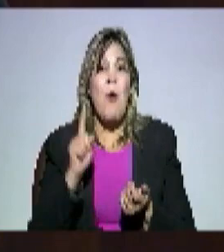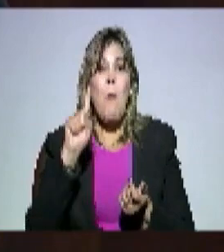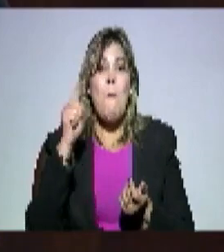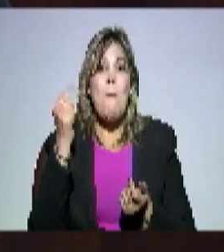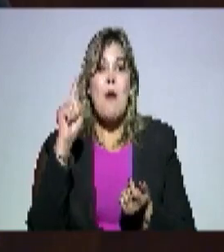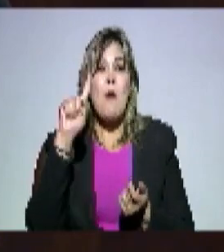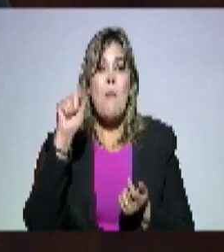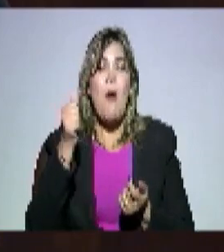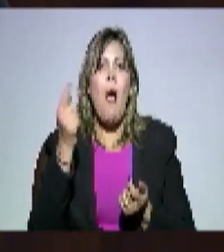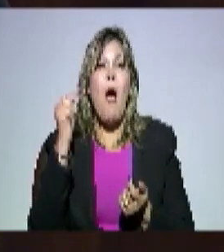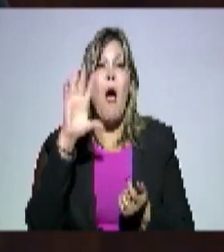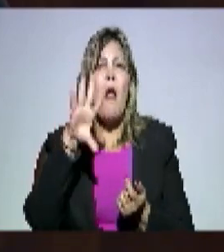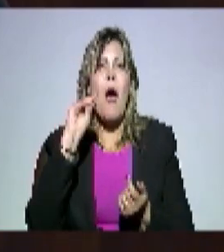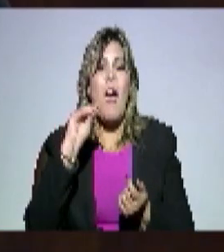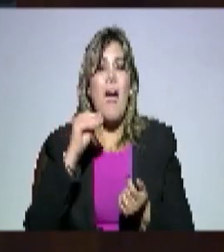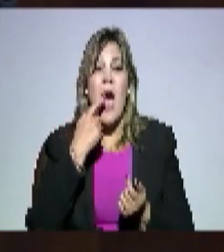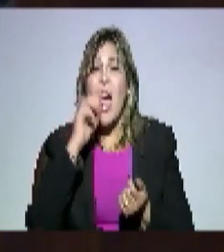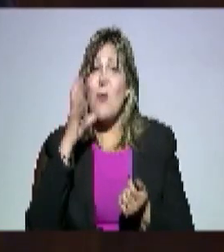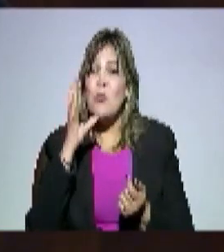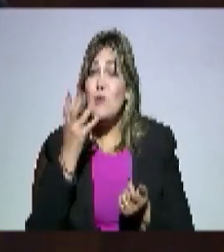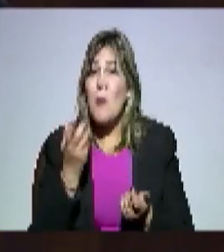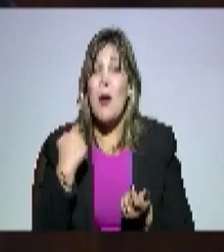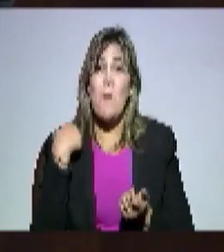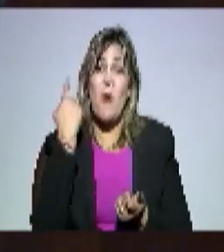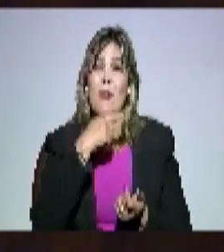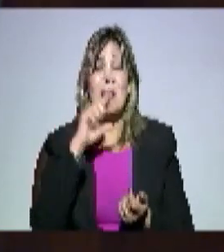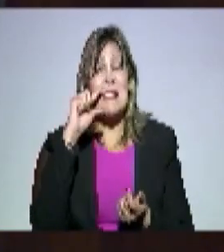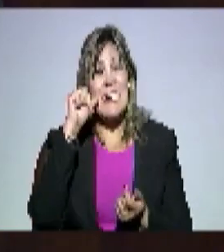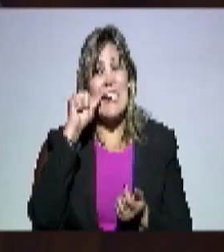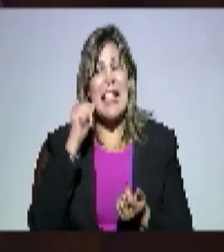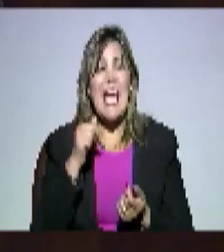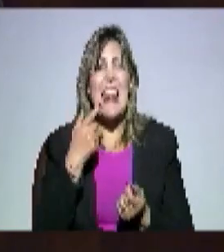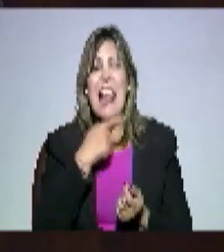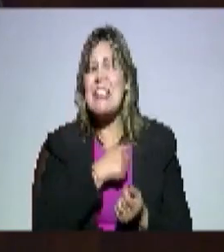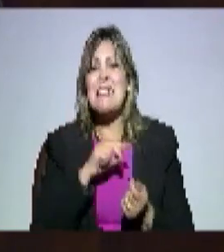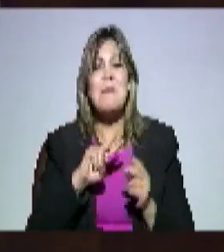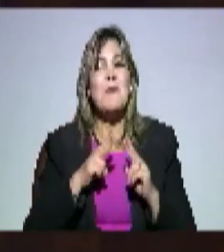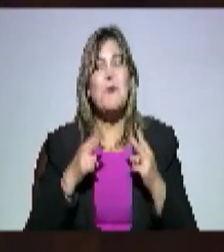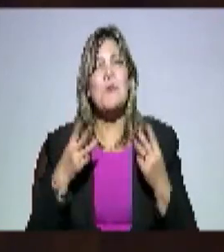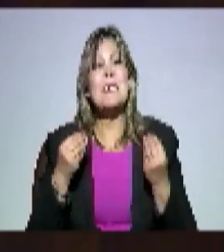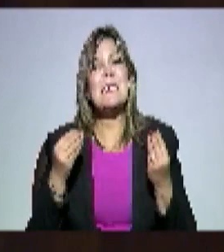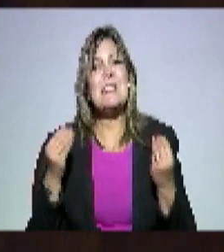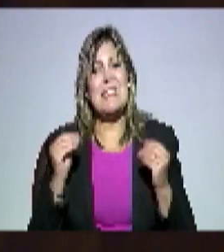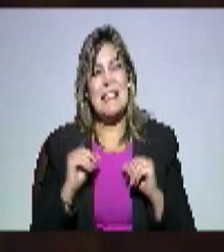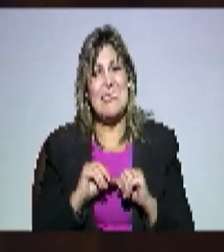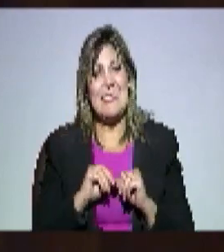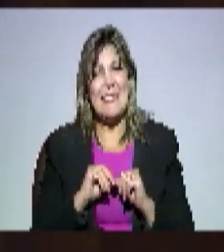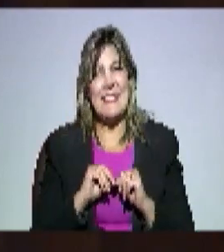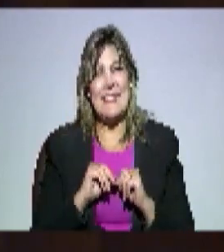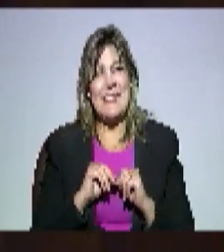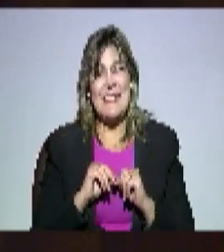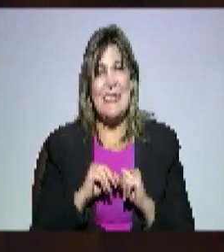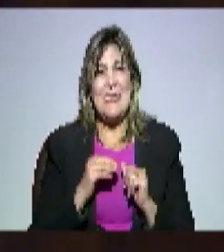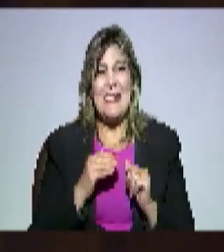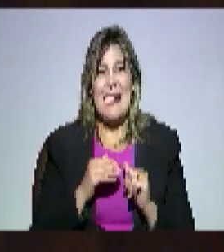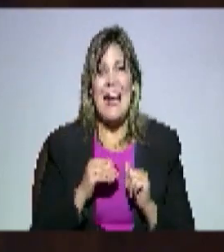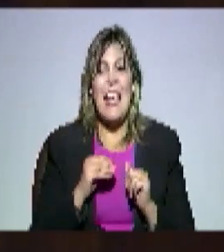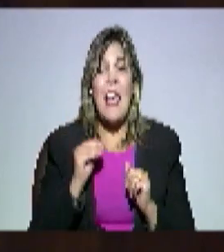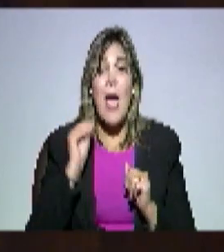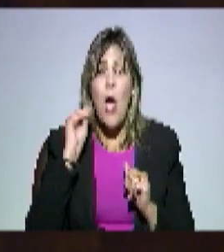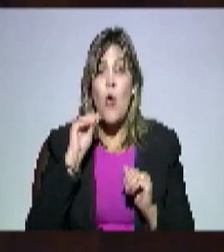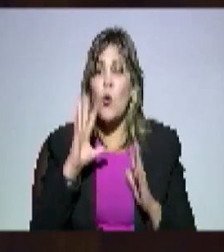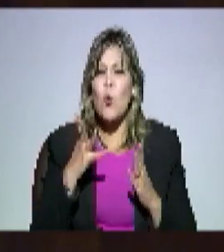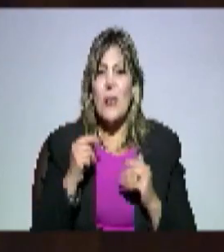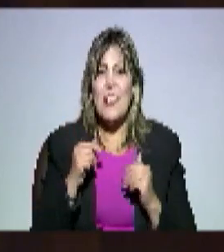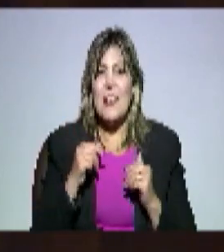عاداتهم والشباب والقديسين الرجال اساميهم كتير عايز تقول ايه عايز